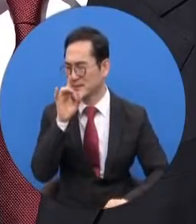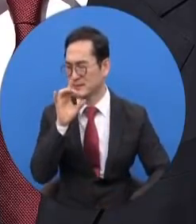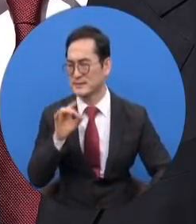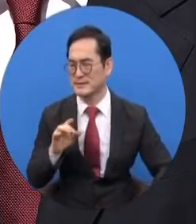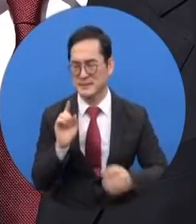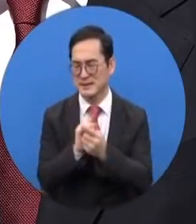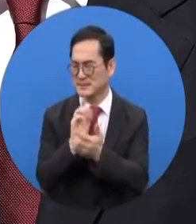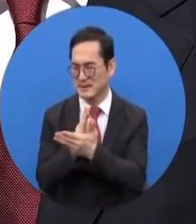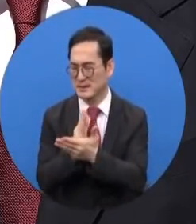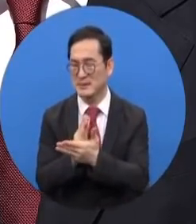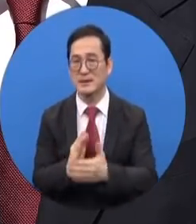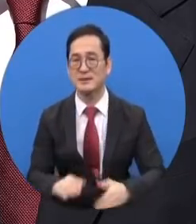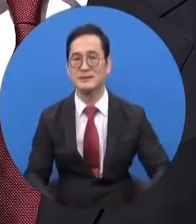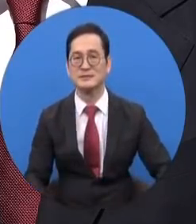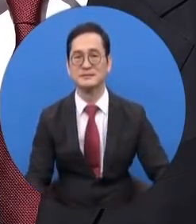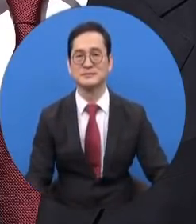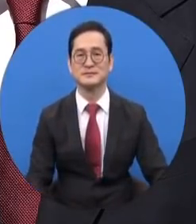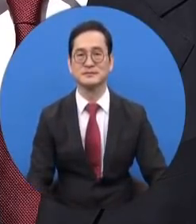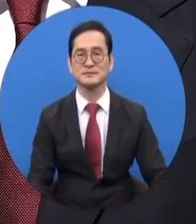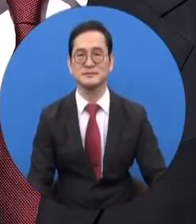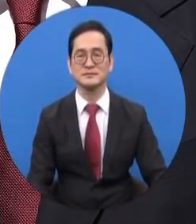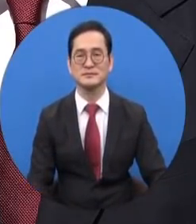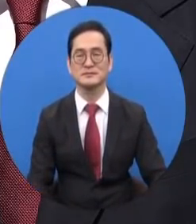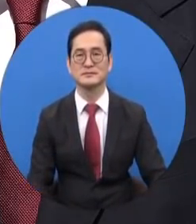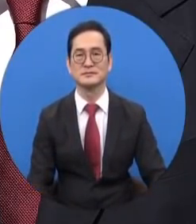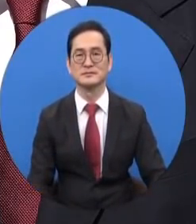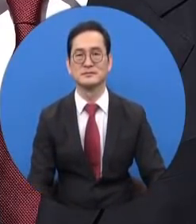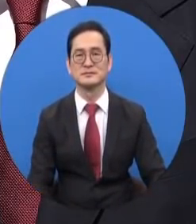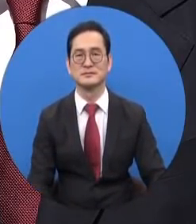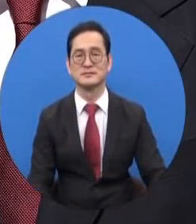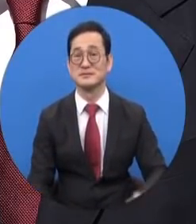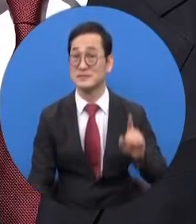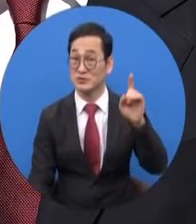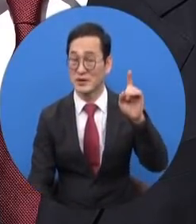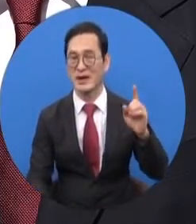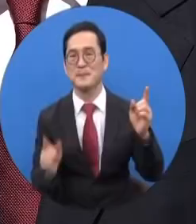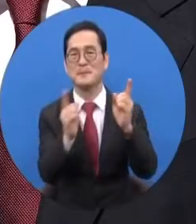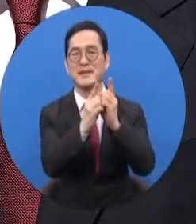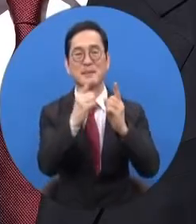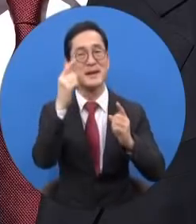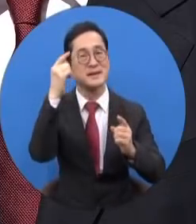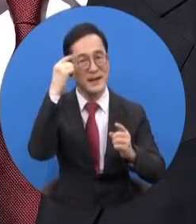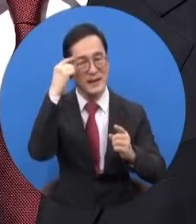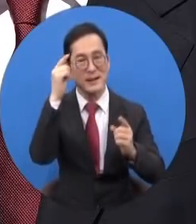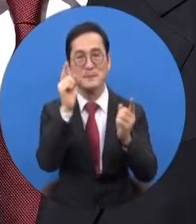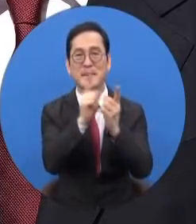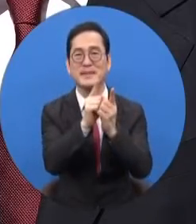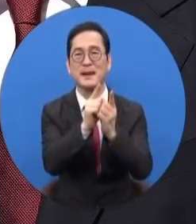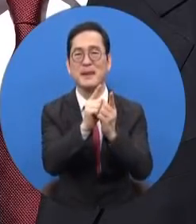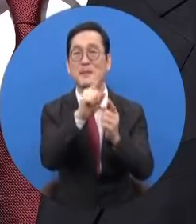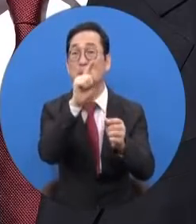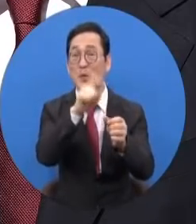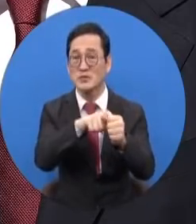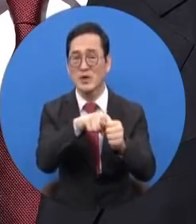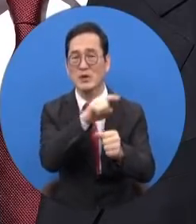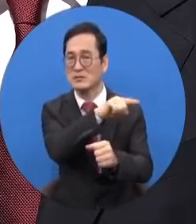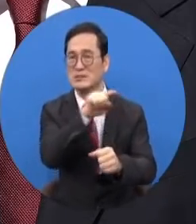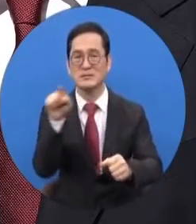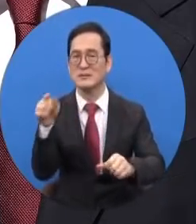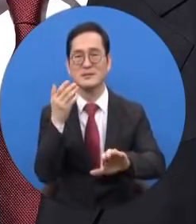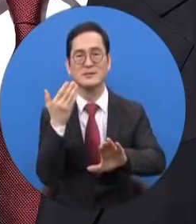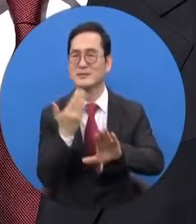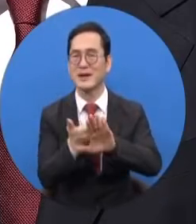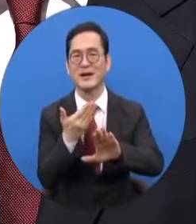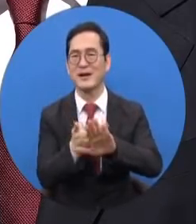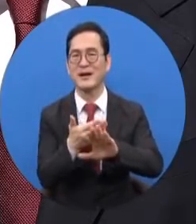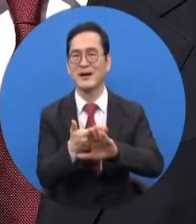자, 애초에 문재인 대통령과 당선인이 생각했던 만남의 성격이 달랐던 것 아니냐라는 관측도 나옵니다. 오늘